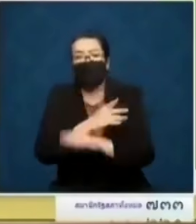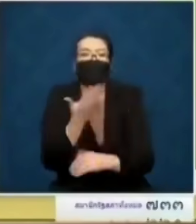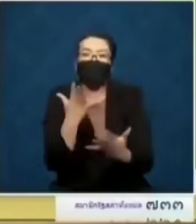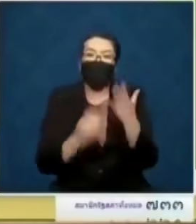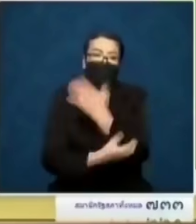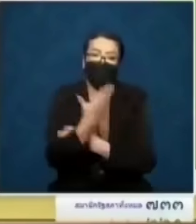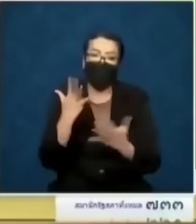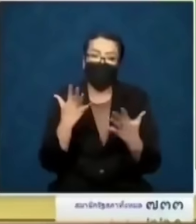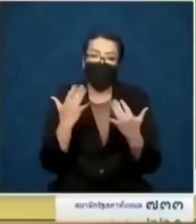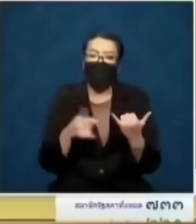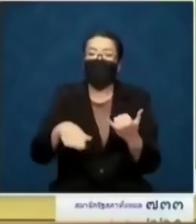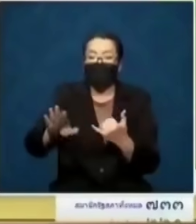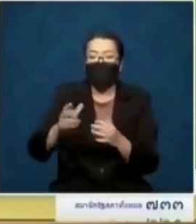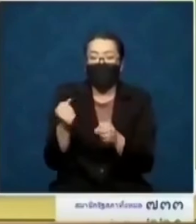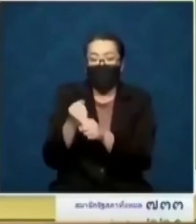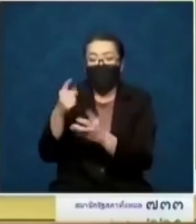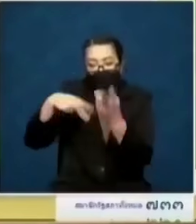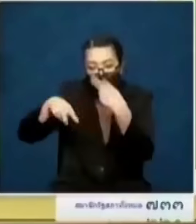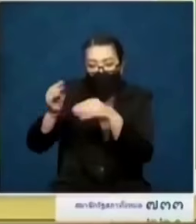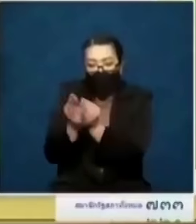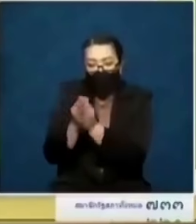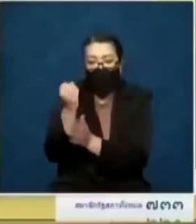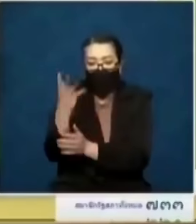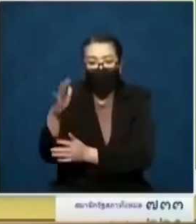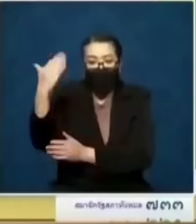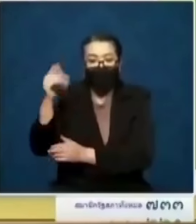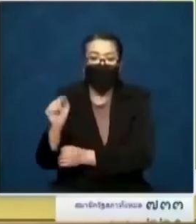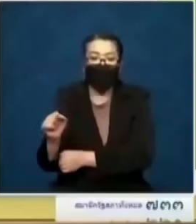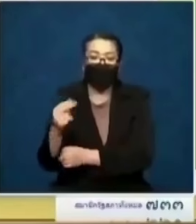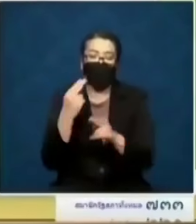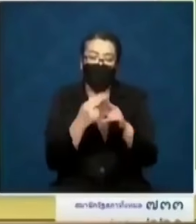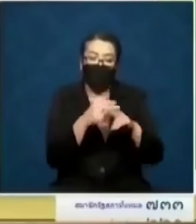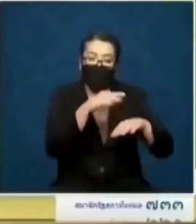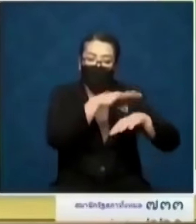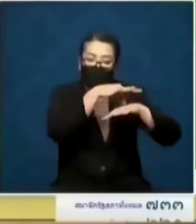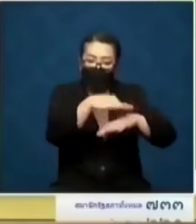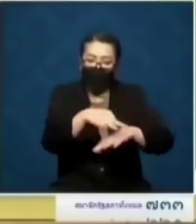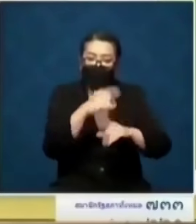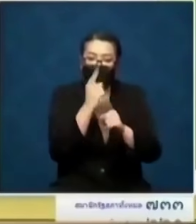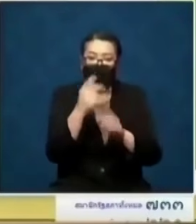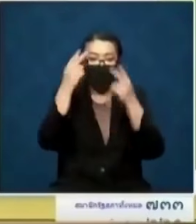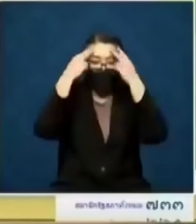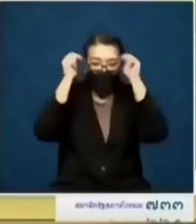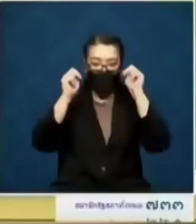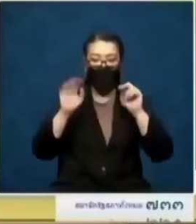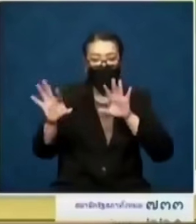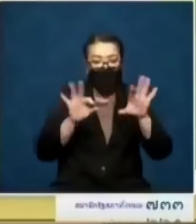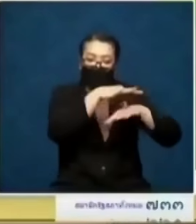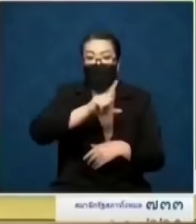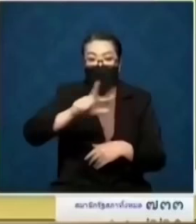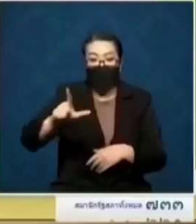แห่งนี้เห็นว่าผู้นั้นอยู่ในบัญชีรายชื่อและเหมาะสมเป็นนายกรัฐมนตรีเชื่อผมเถอะครับว่าไม่มีท